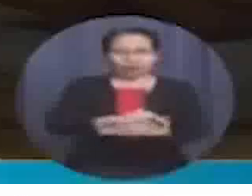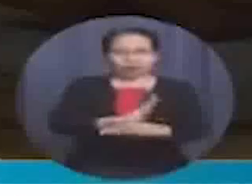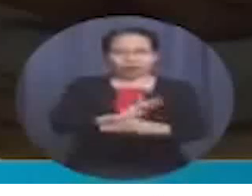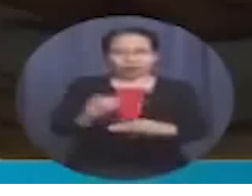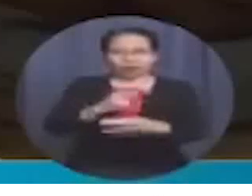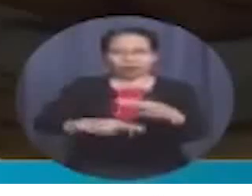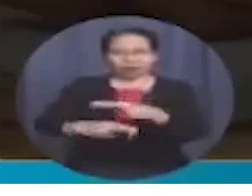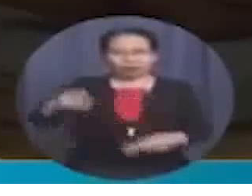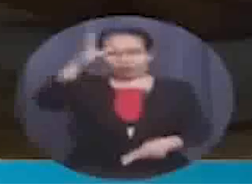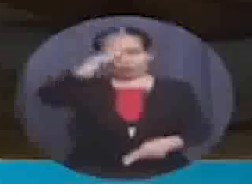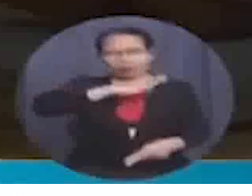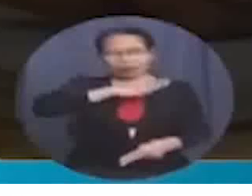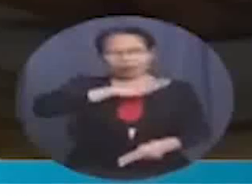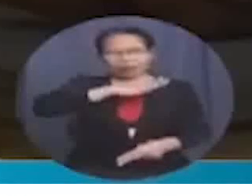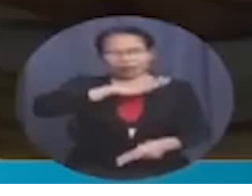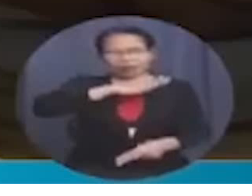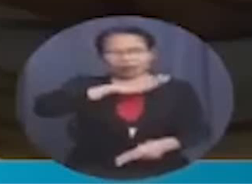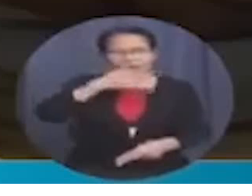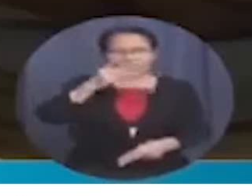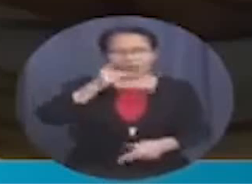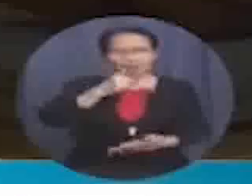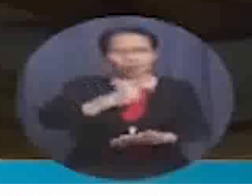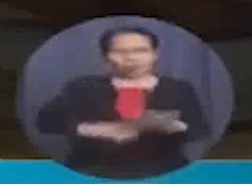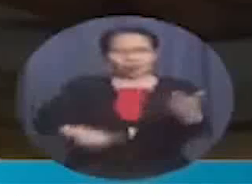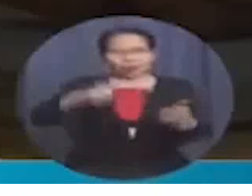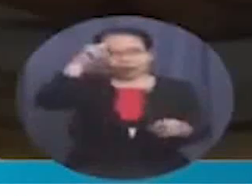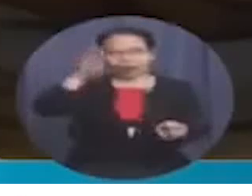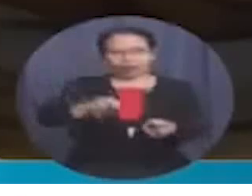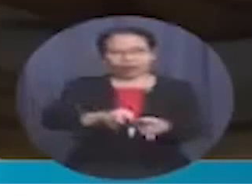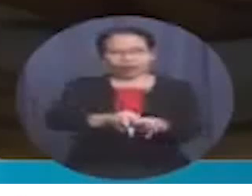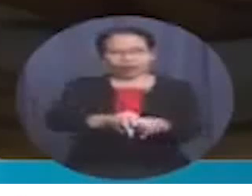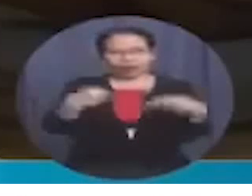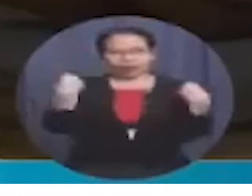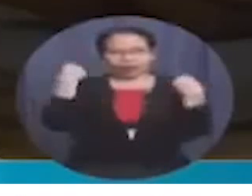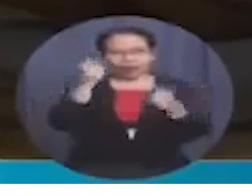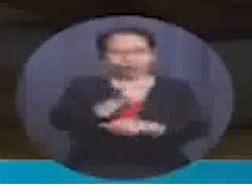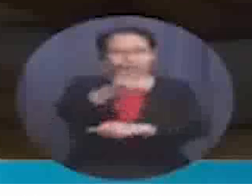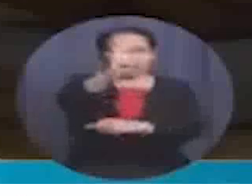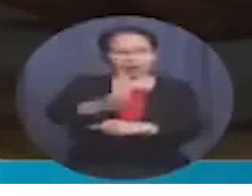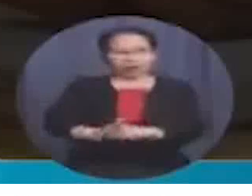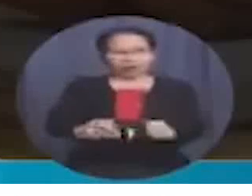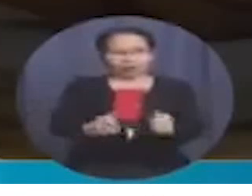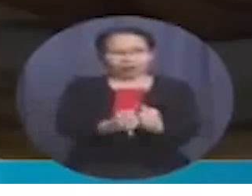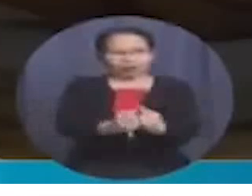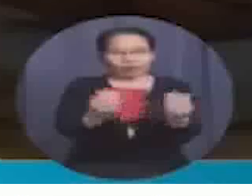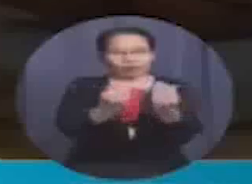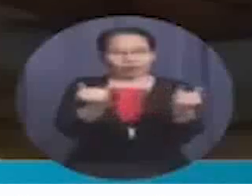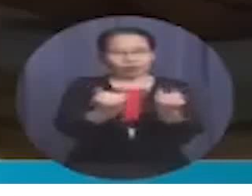ng Diyos, anong pakikipagkaisa mayroon ang templo ng Diyos sa mga